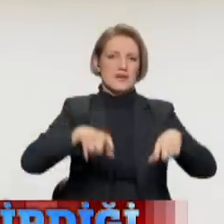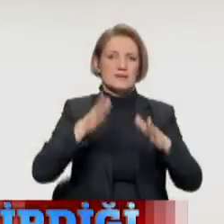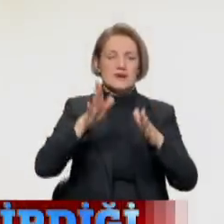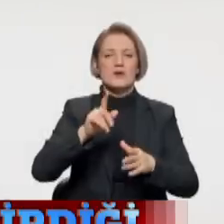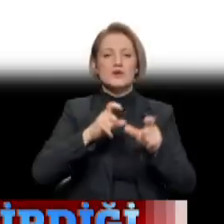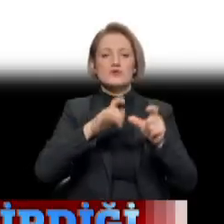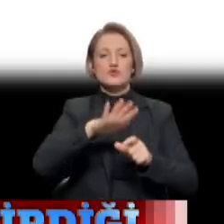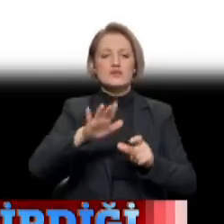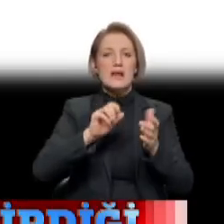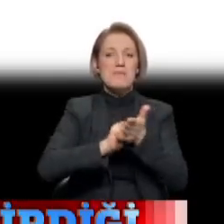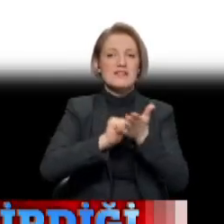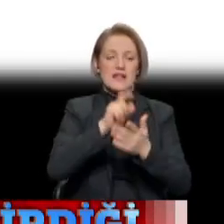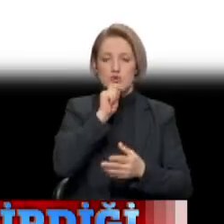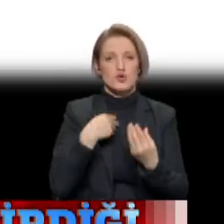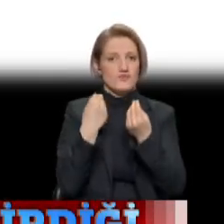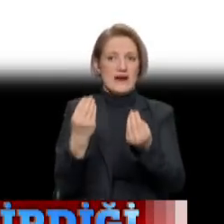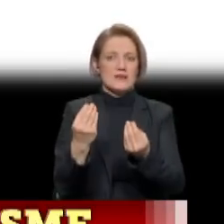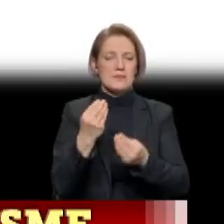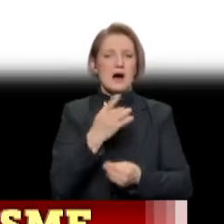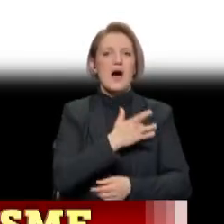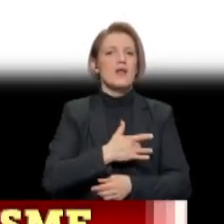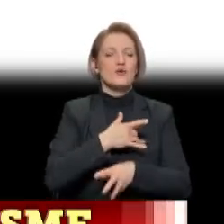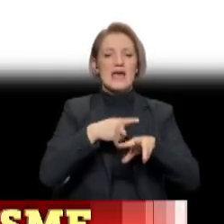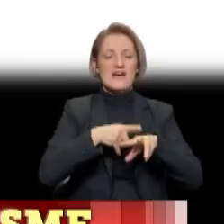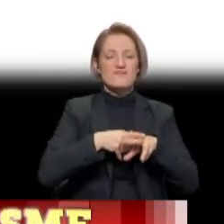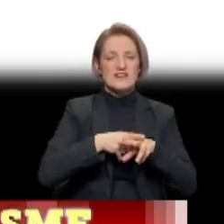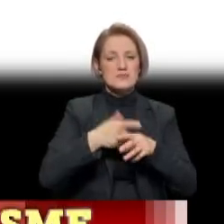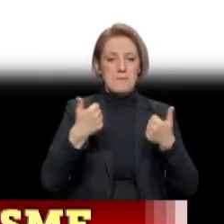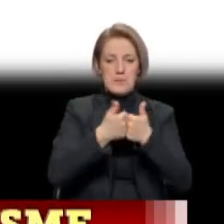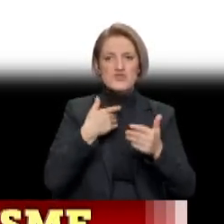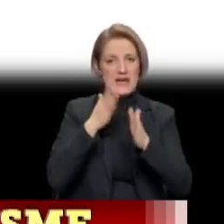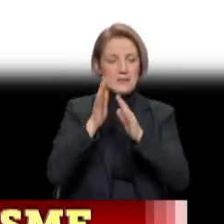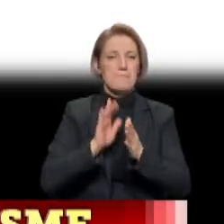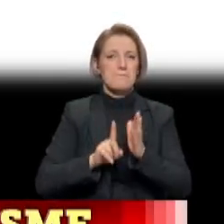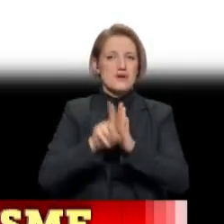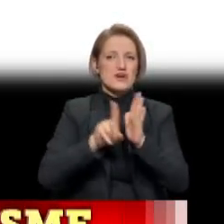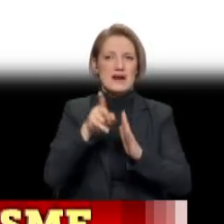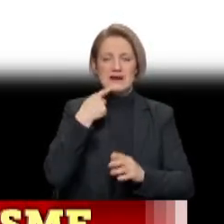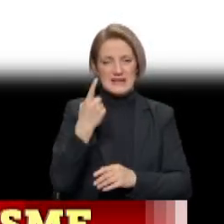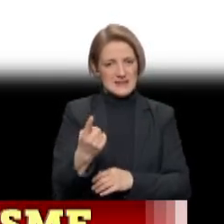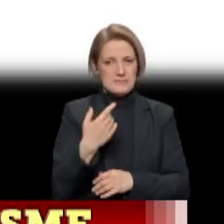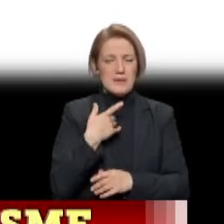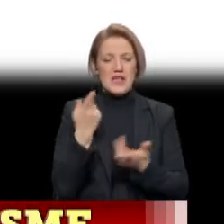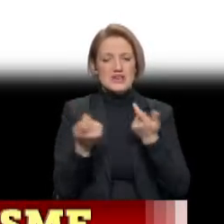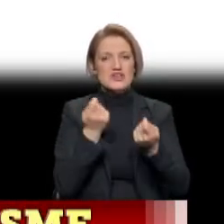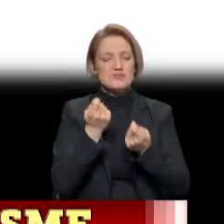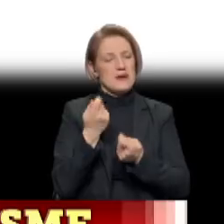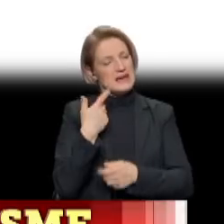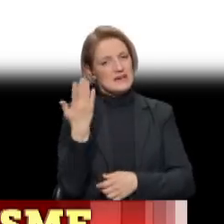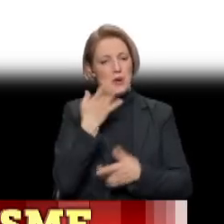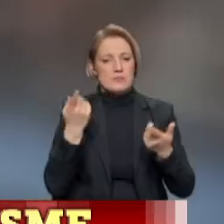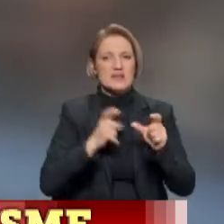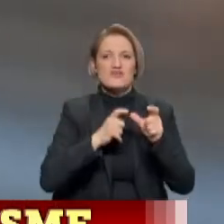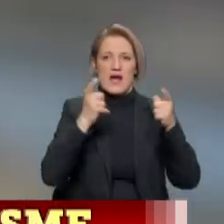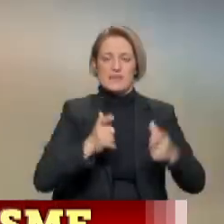söz vermiştim dedi. Söz vermiştim. Anadolu Efes maçına uğrayıp başarılar diledim. Şimdi işimin başına dönüyorum. Saraçhane'de çalışmaya